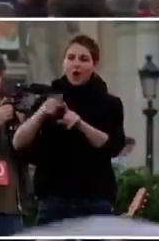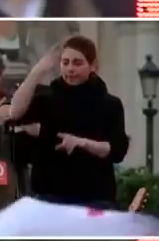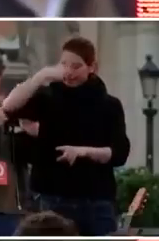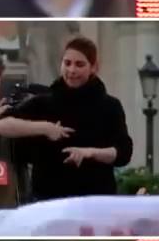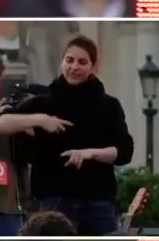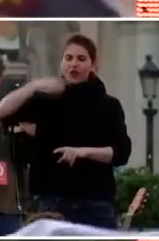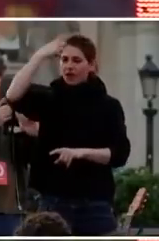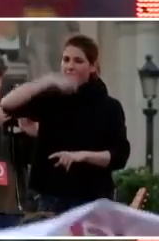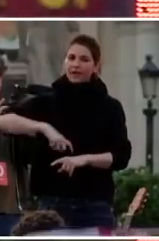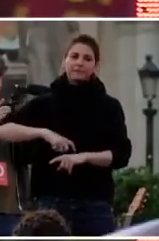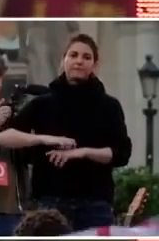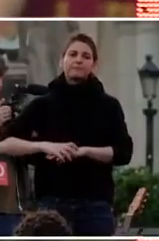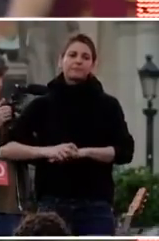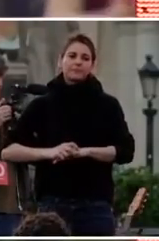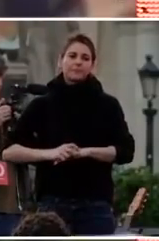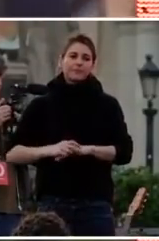persona